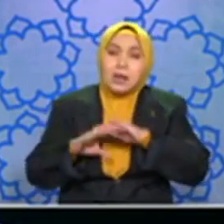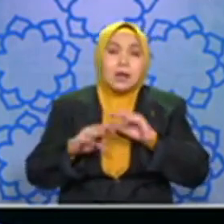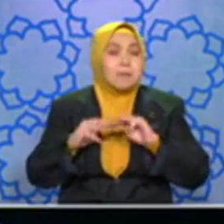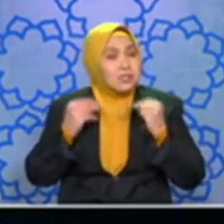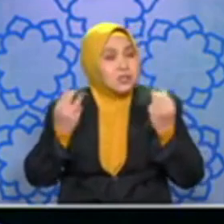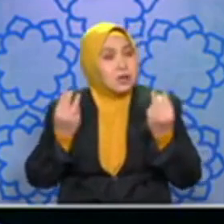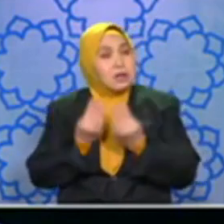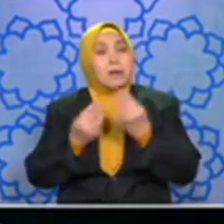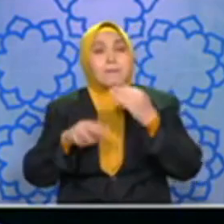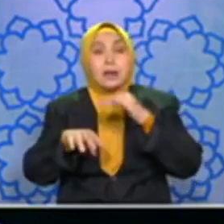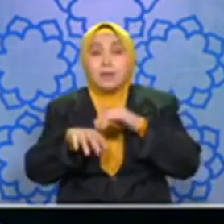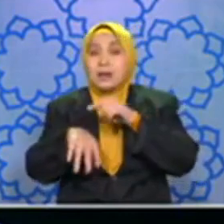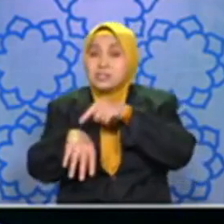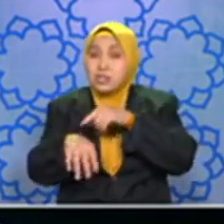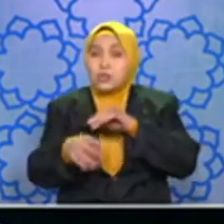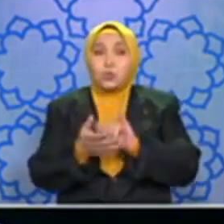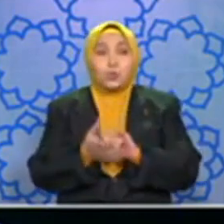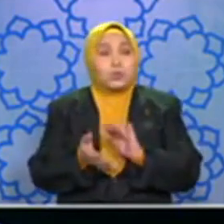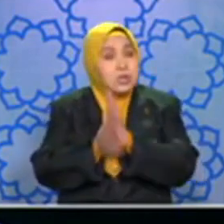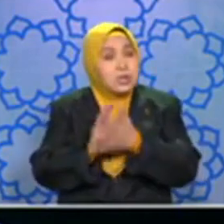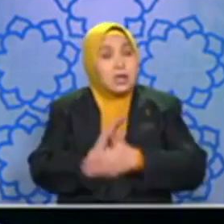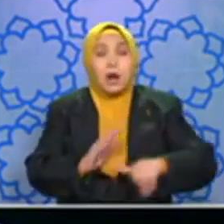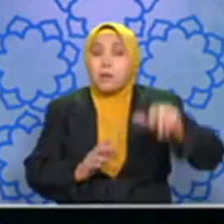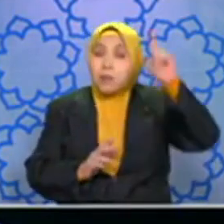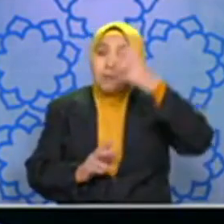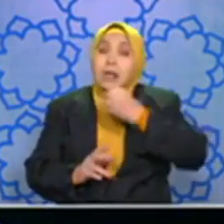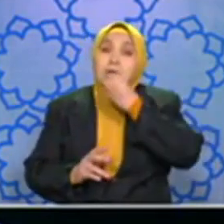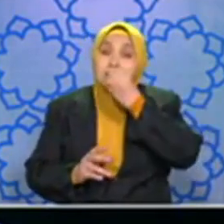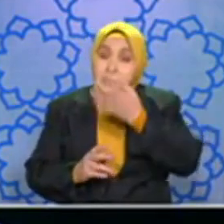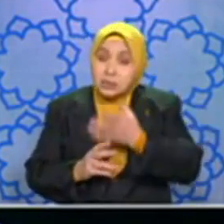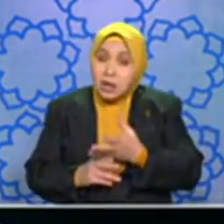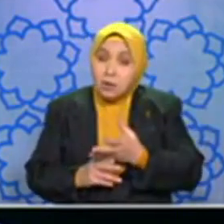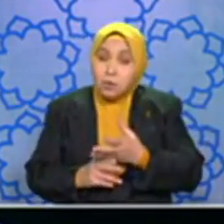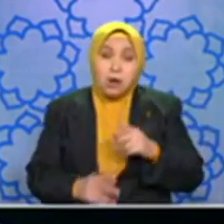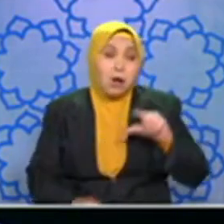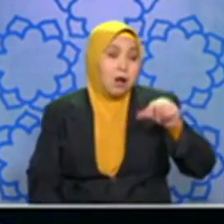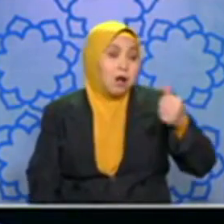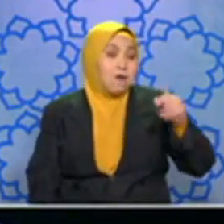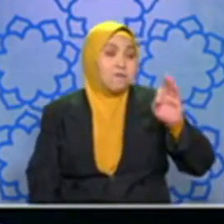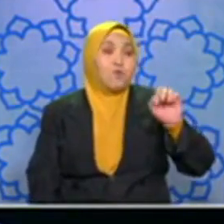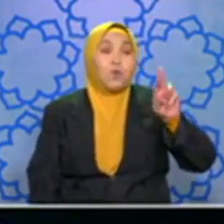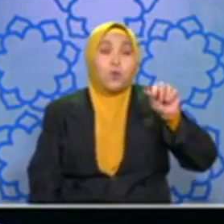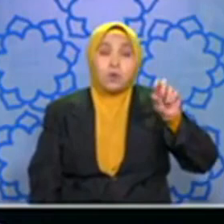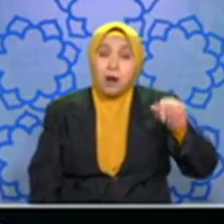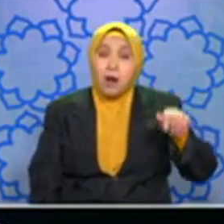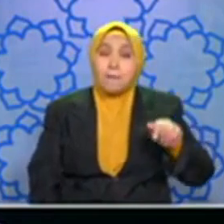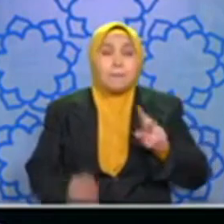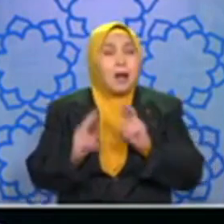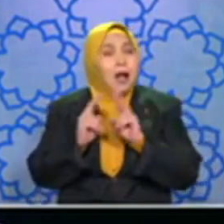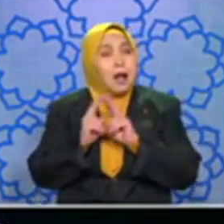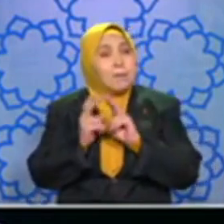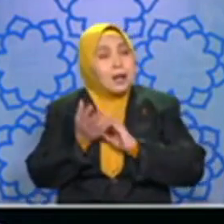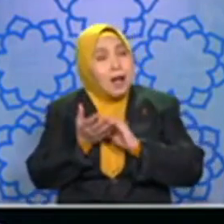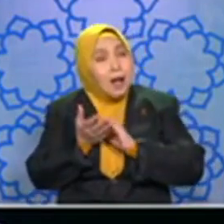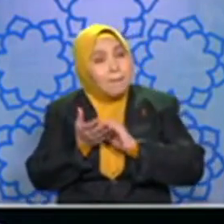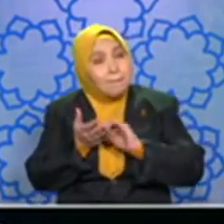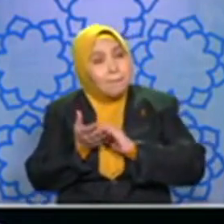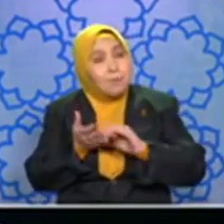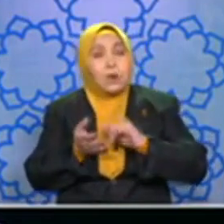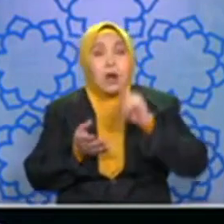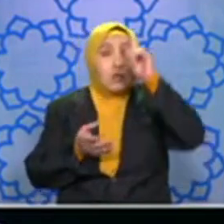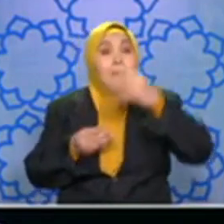pada waktu itu. Jadi Allah menyatakan innahu kana haliman ghafura, ada perkataan maha pengampun, kerana Allah bagi peluang